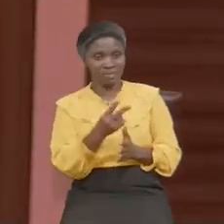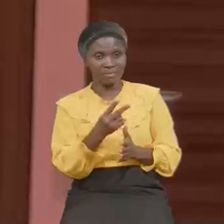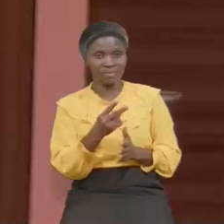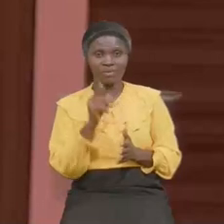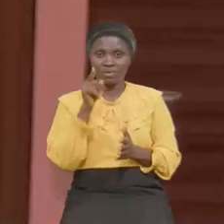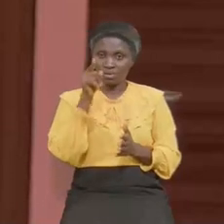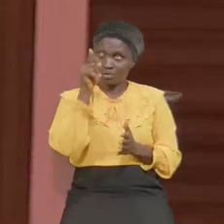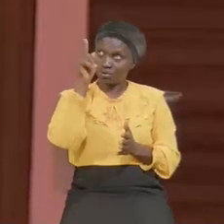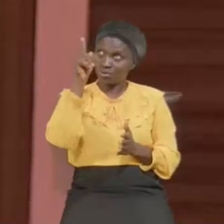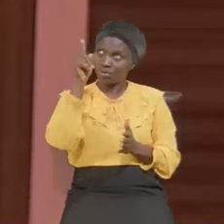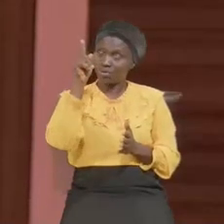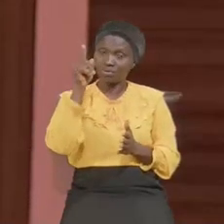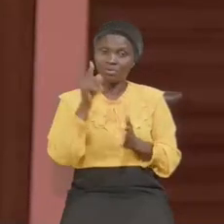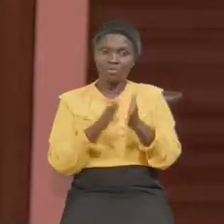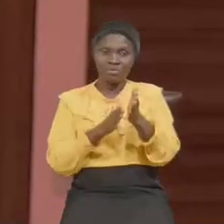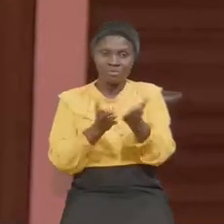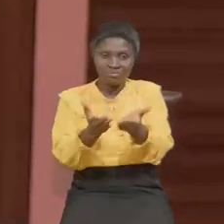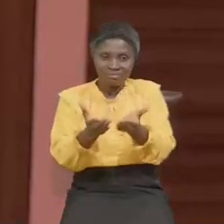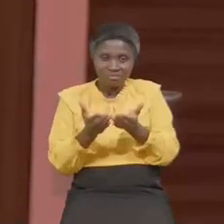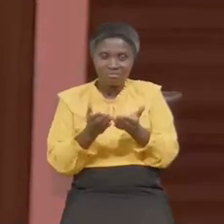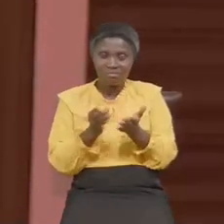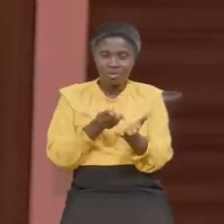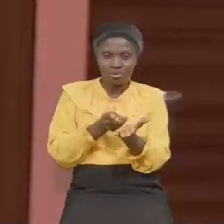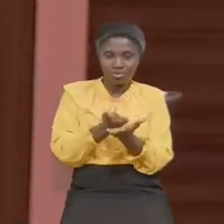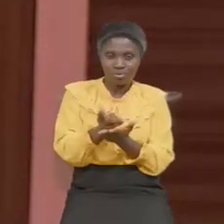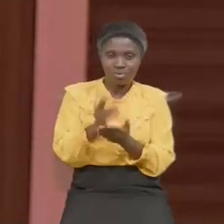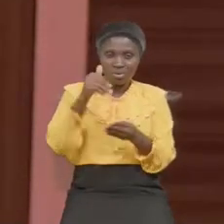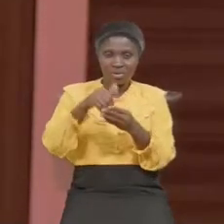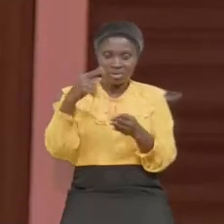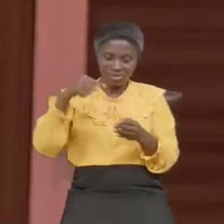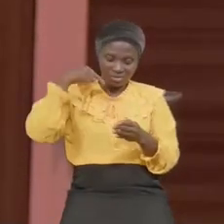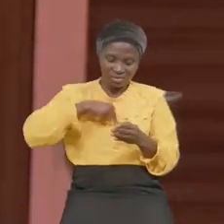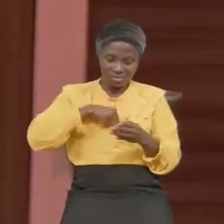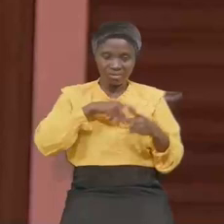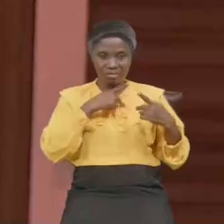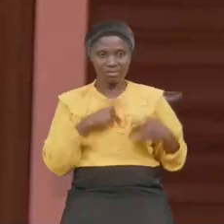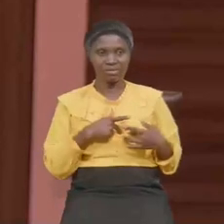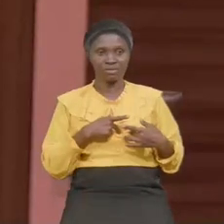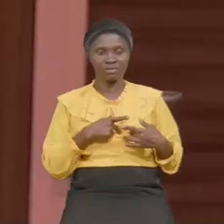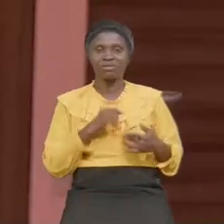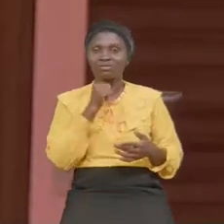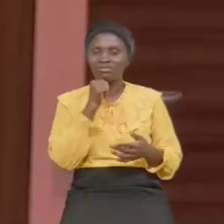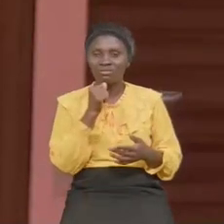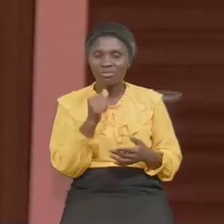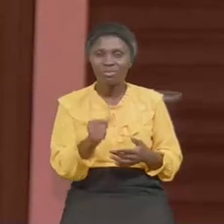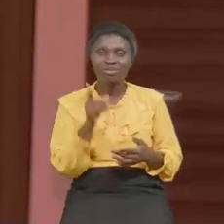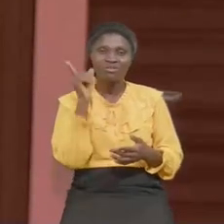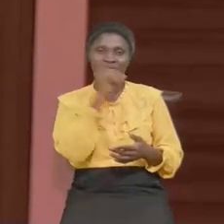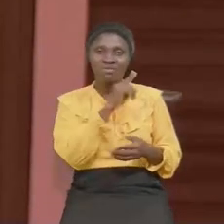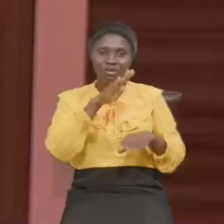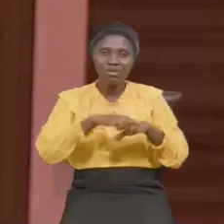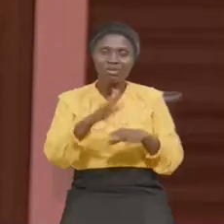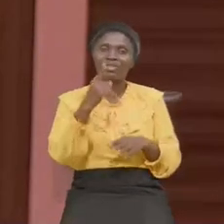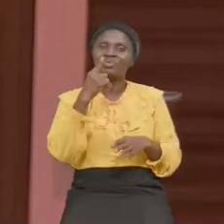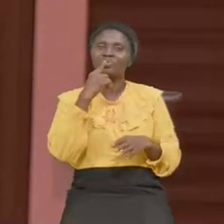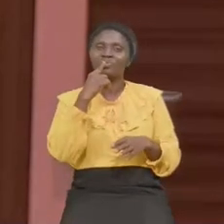Verset 7. Verset 8. Mais tu veux que la vérité soit au fond du cœur. Ce n'est pas superficiel sur tes lèvres. Ce n'est pas superficiel sur